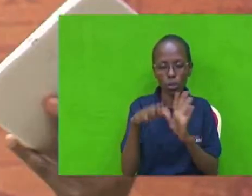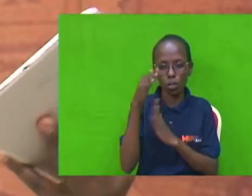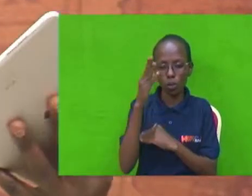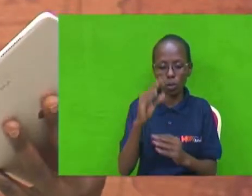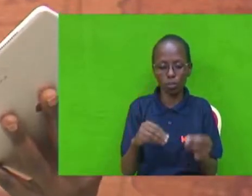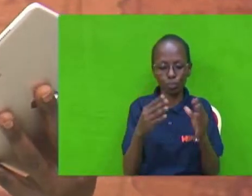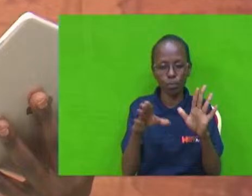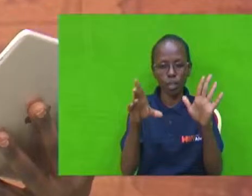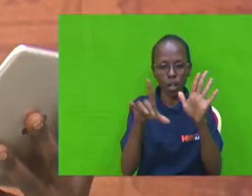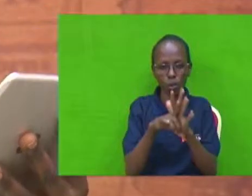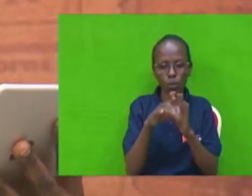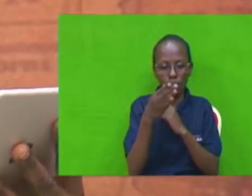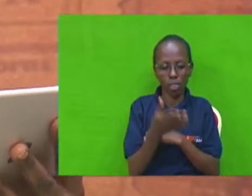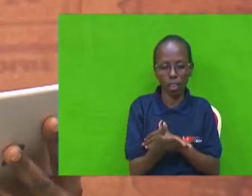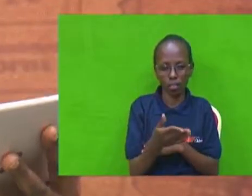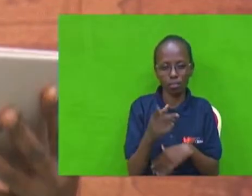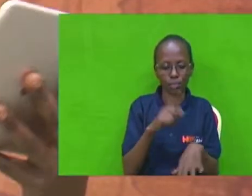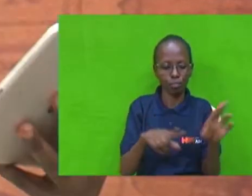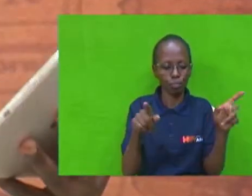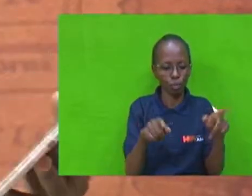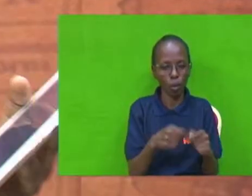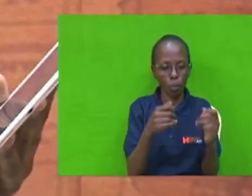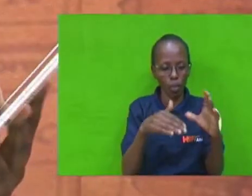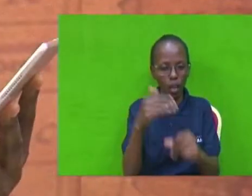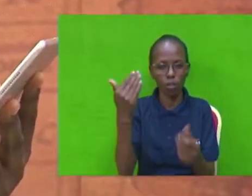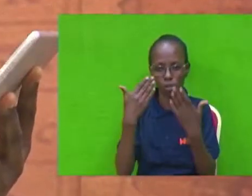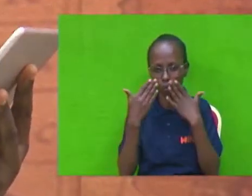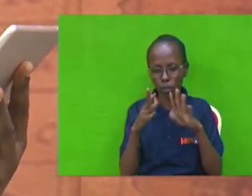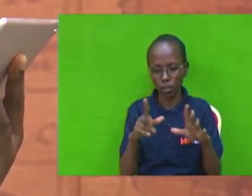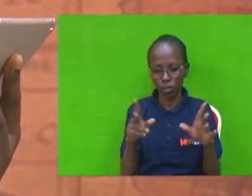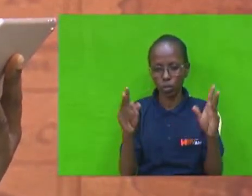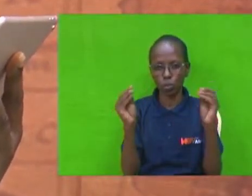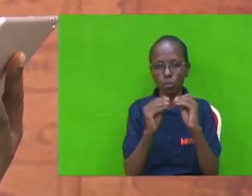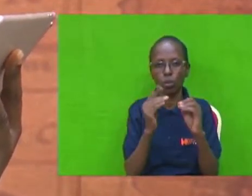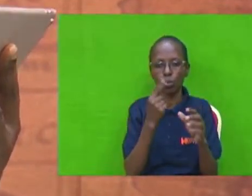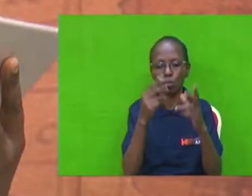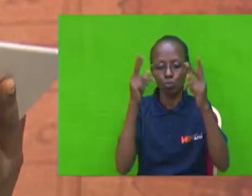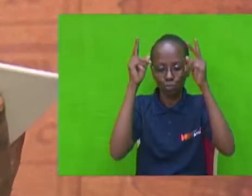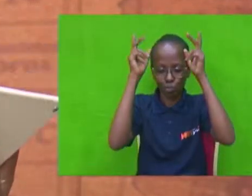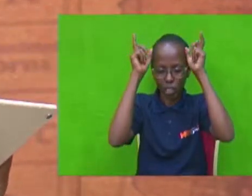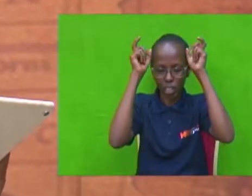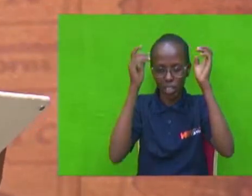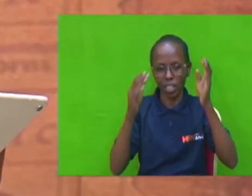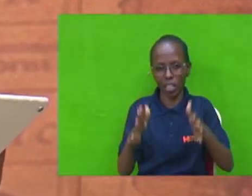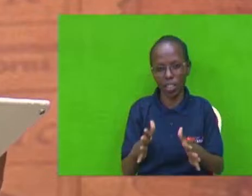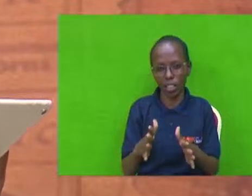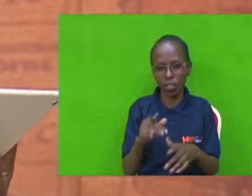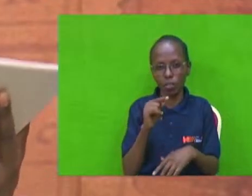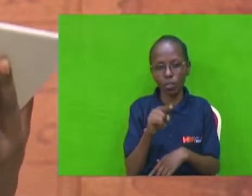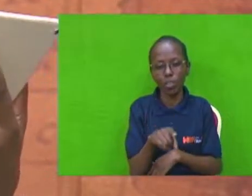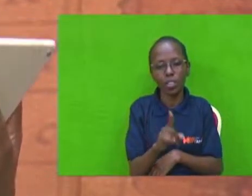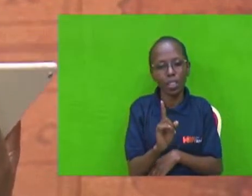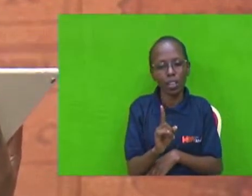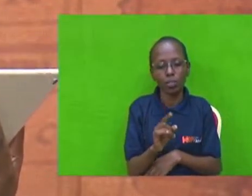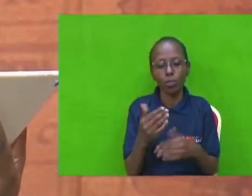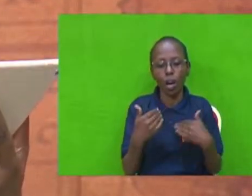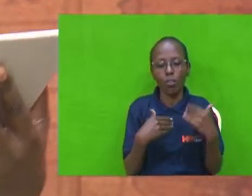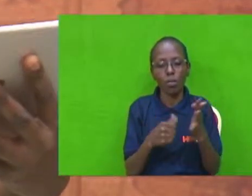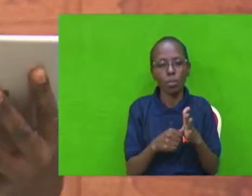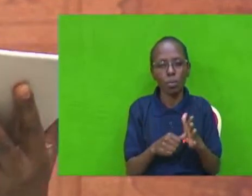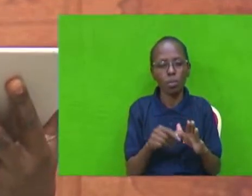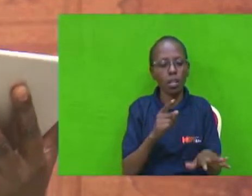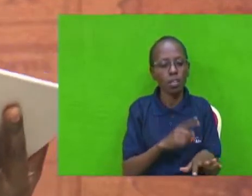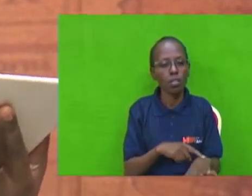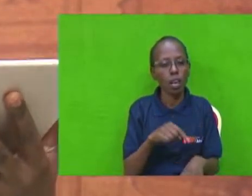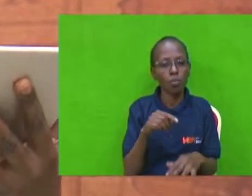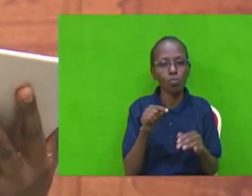la sheria. Ukivunja utoke nje unakutana na ule nyang'ao mjomba. Sasa unaona utapata shida. Lakini ukikaa ndani una uhuru